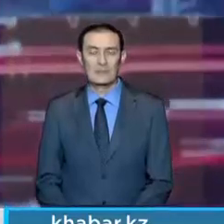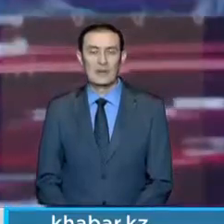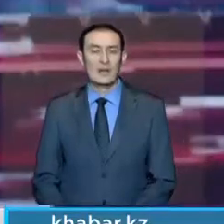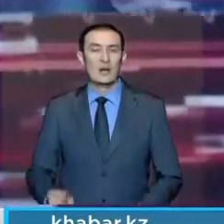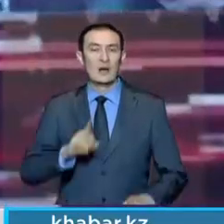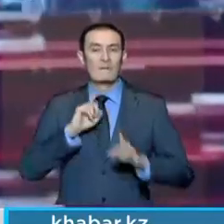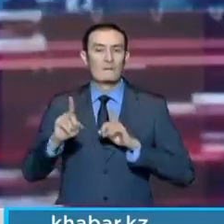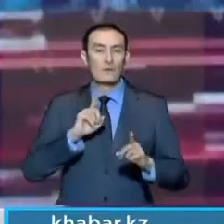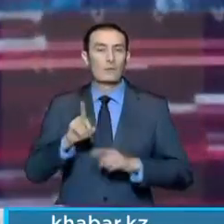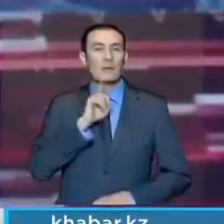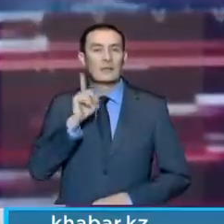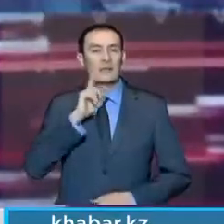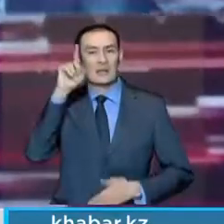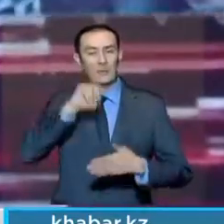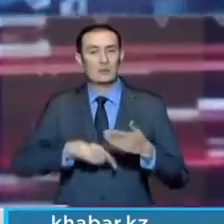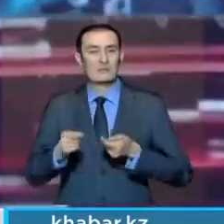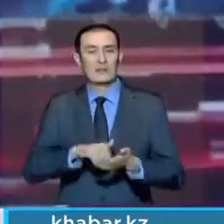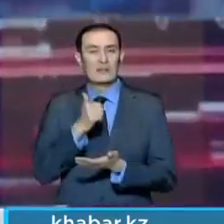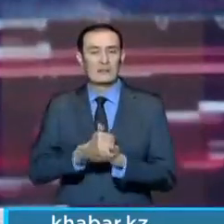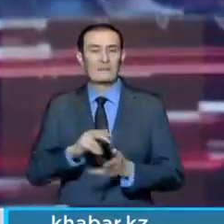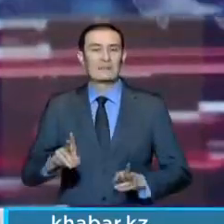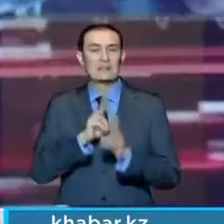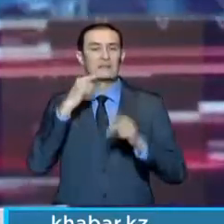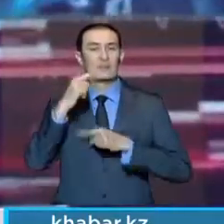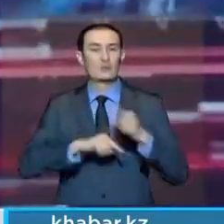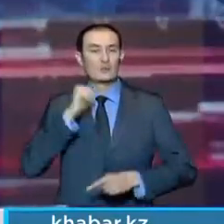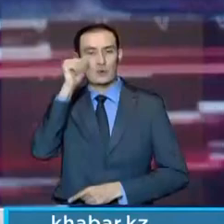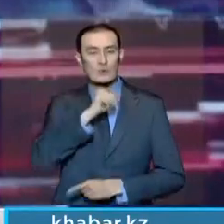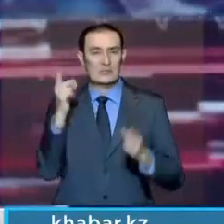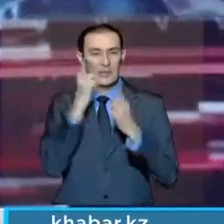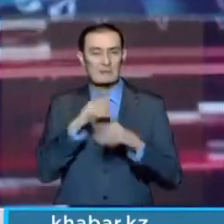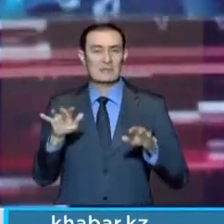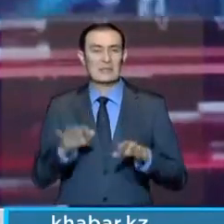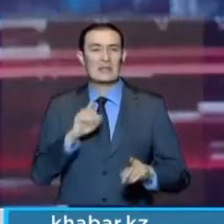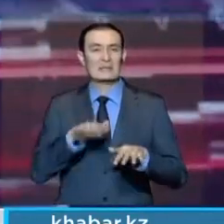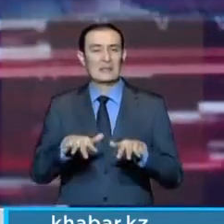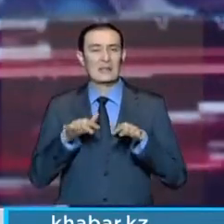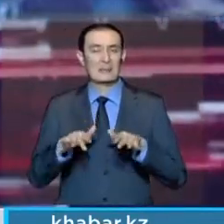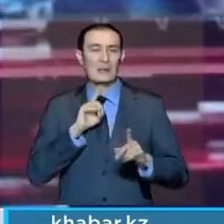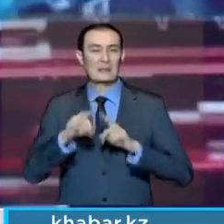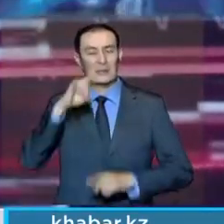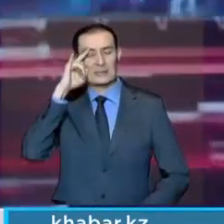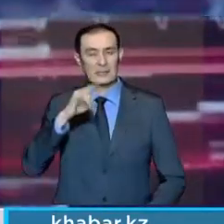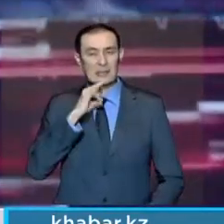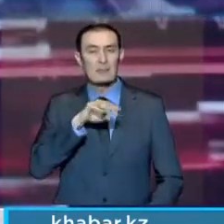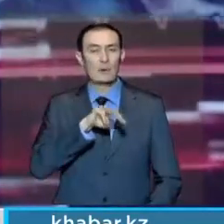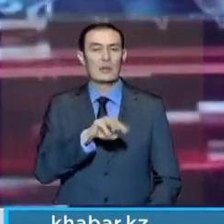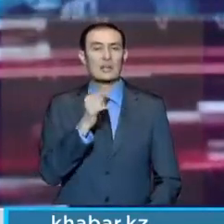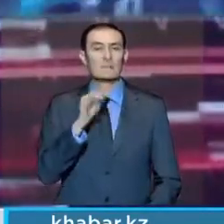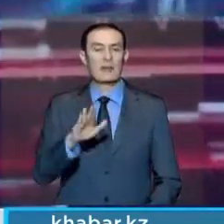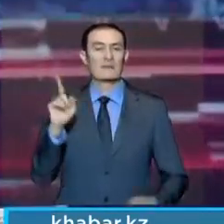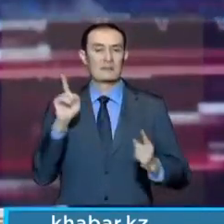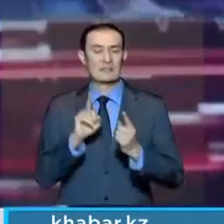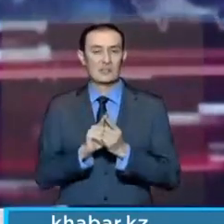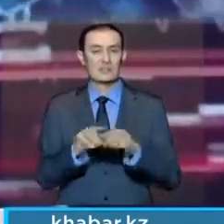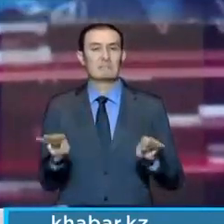Форум молодых религиозных лидеров состоится в Астане в следующем году. Об этом заявил председатель Сената парламента Казахстана Маулен Эшимбаев на